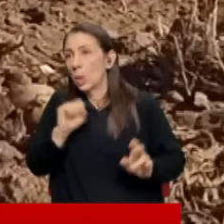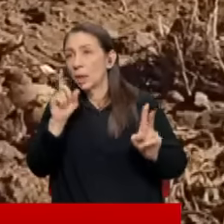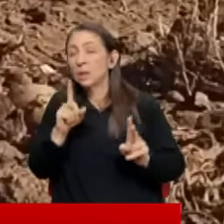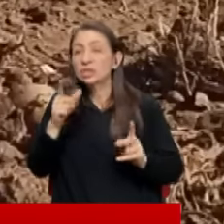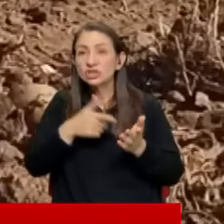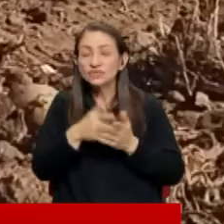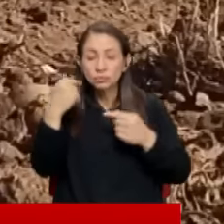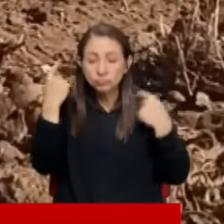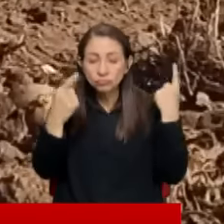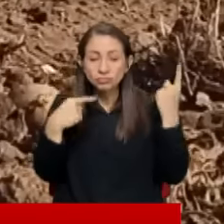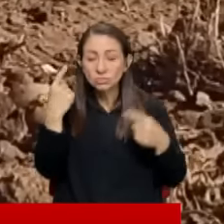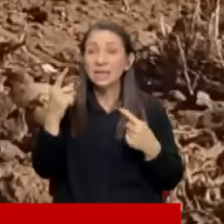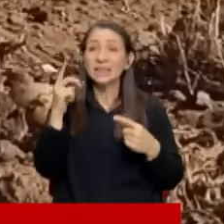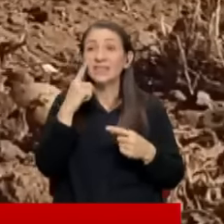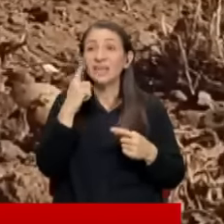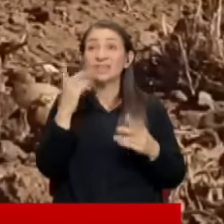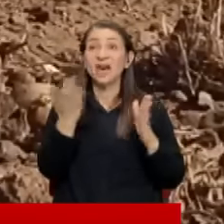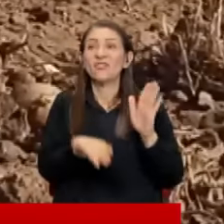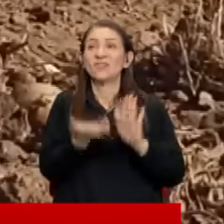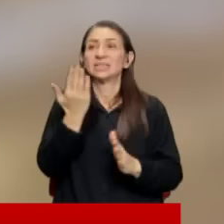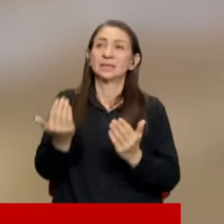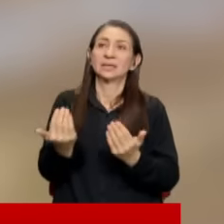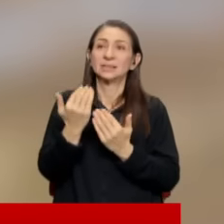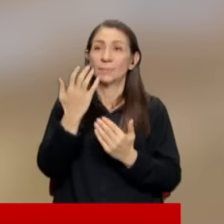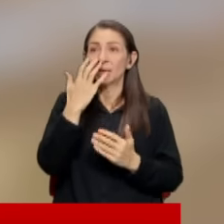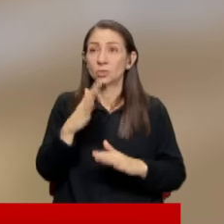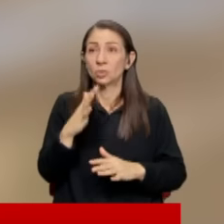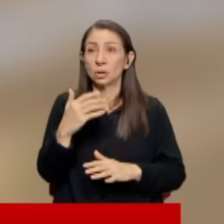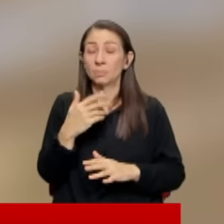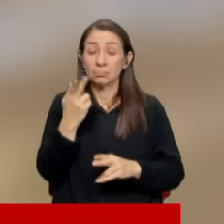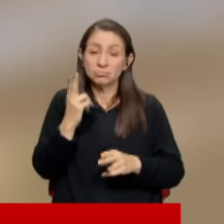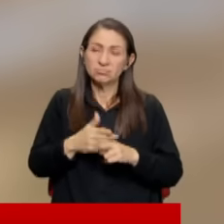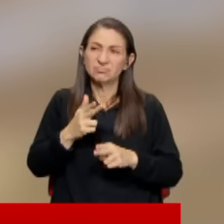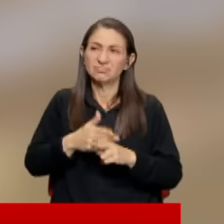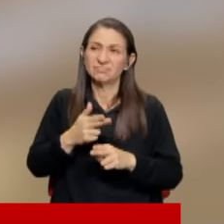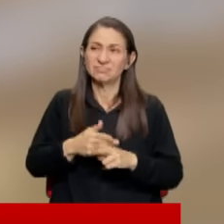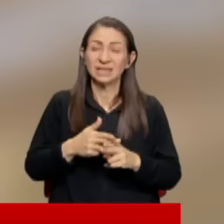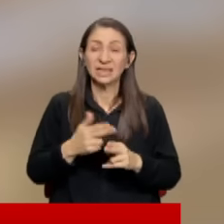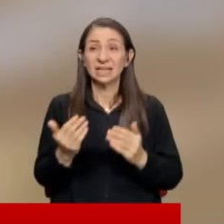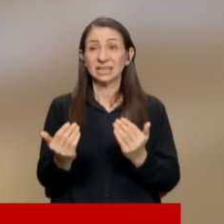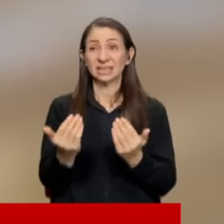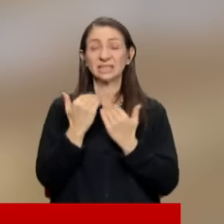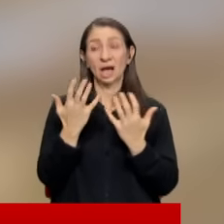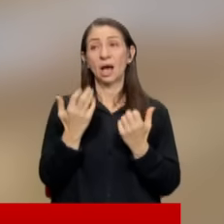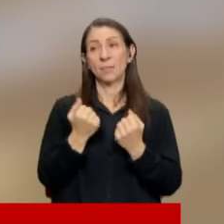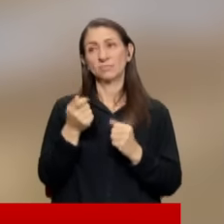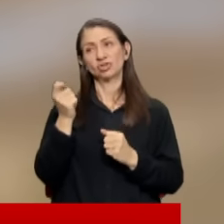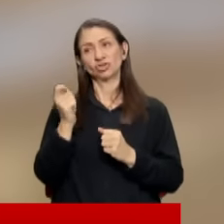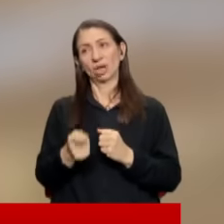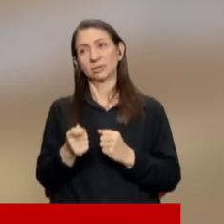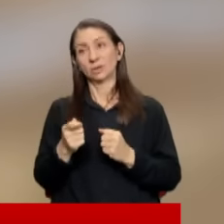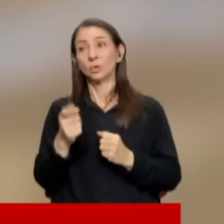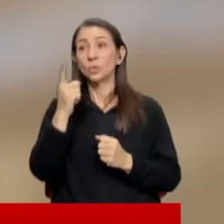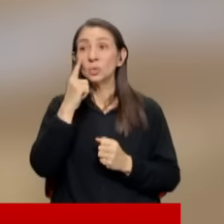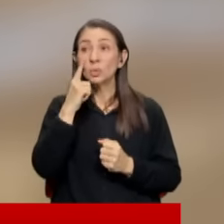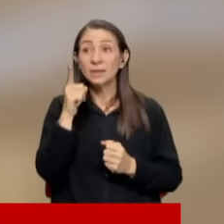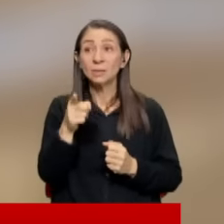kara düşünürken devletten daha fazla destek bekliyor. Bir an evvel destekleme almamız şarttır.